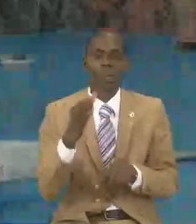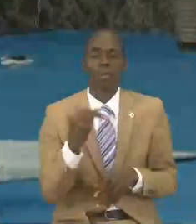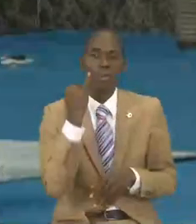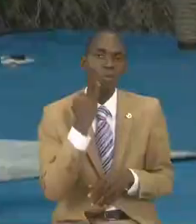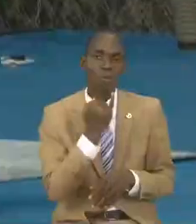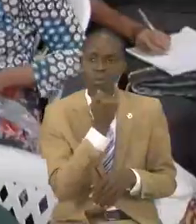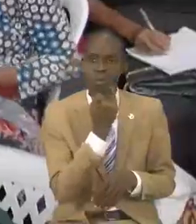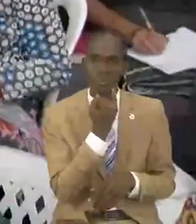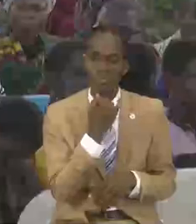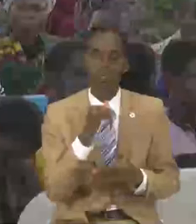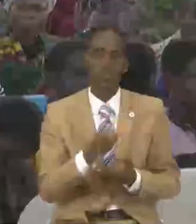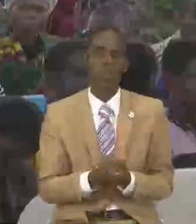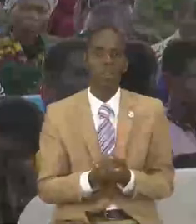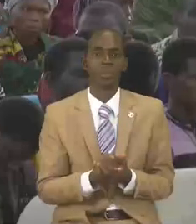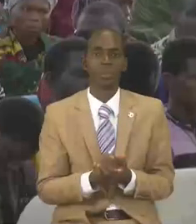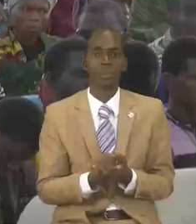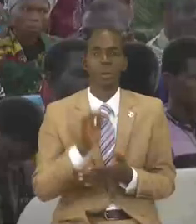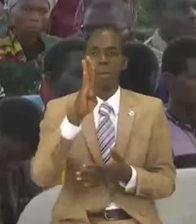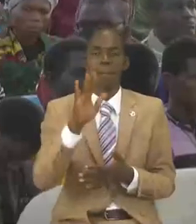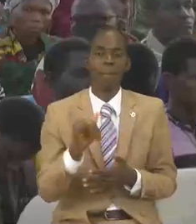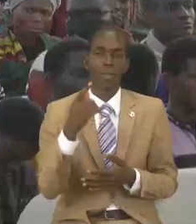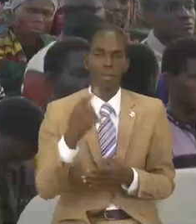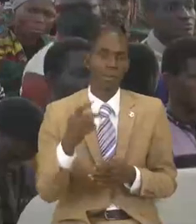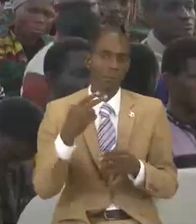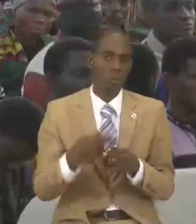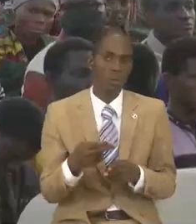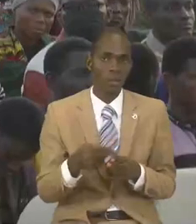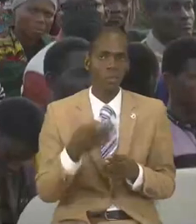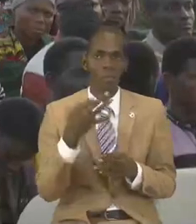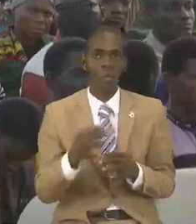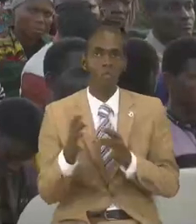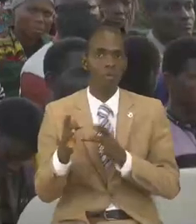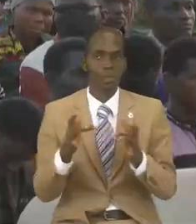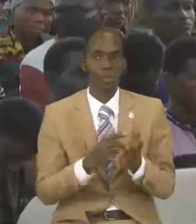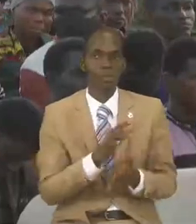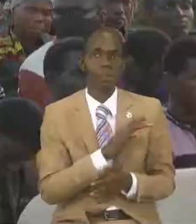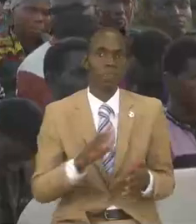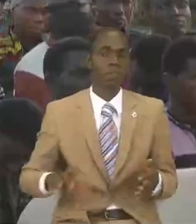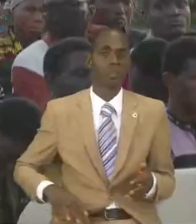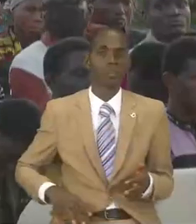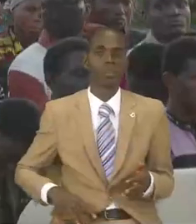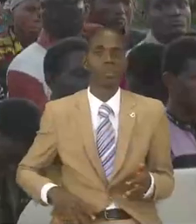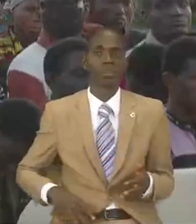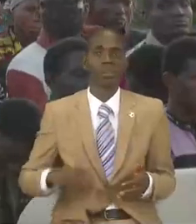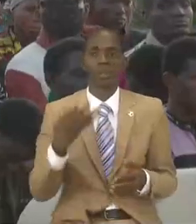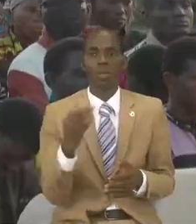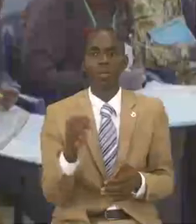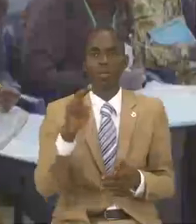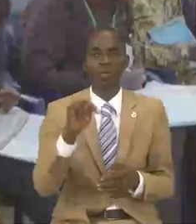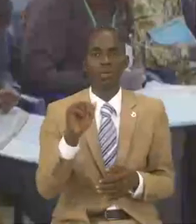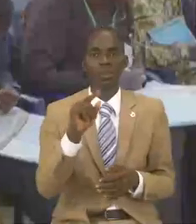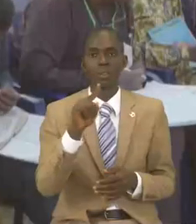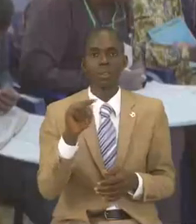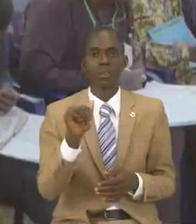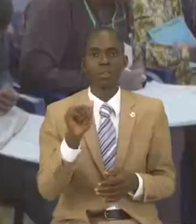sache. C'est par le nom de Jésus-Christ de Nazareth que